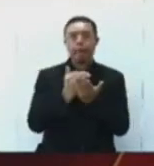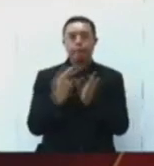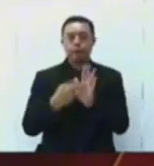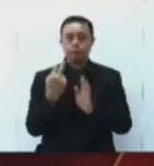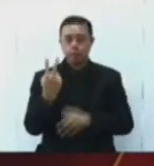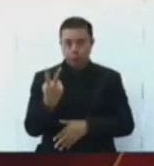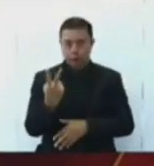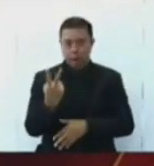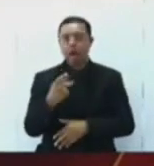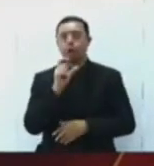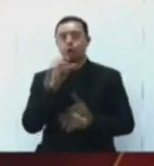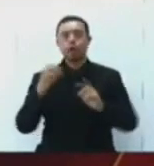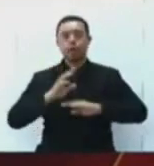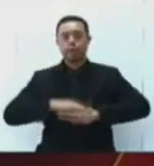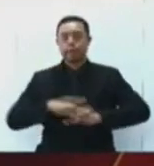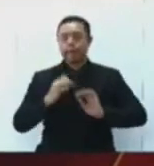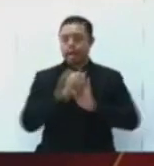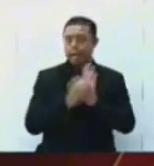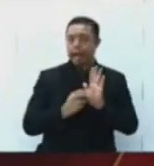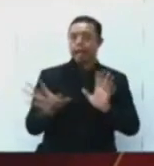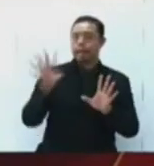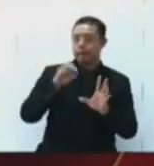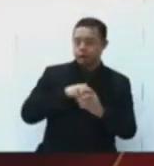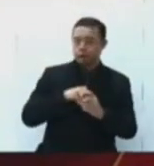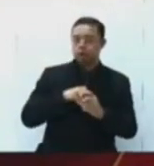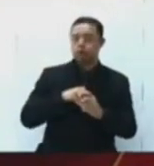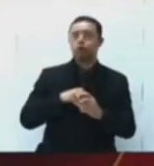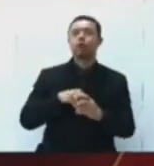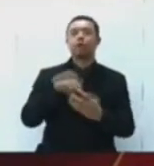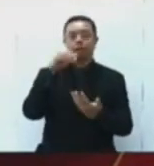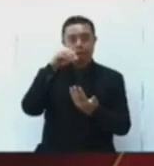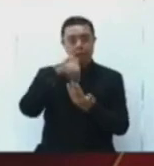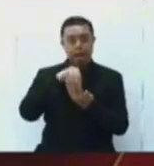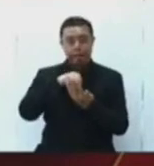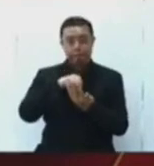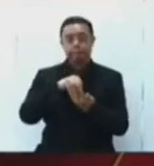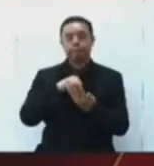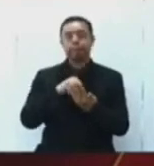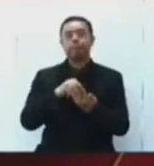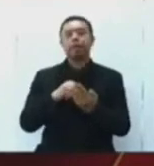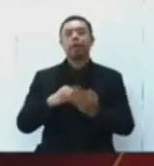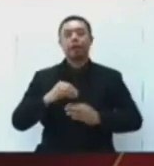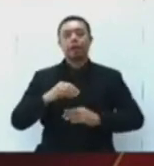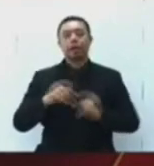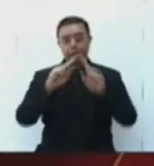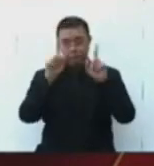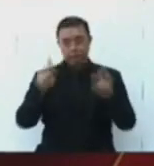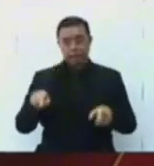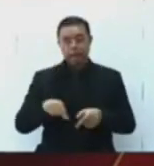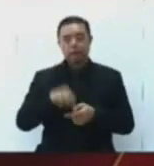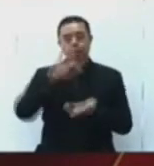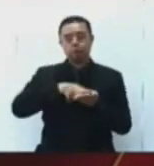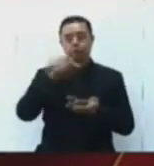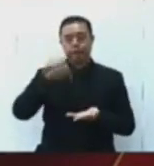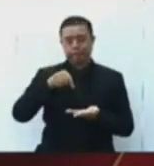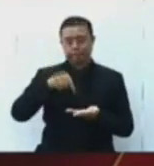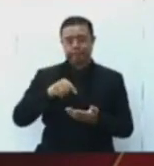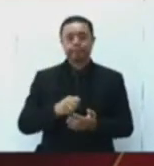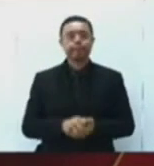du berita acara yang merupakan bagian tidak terpisahkan dari beritaara